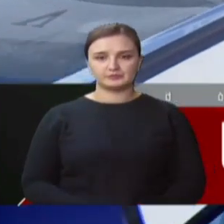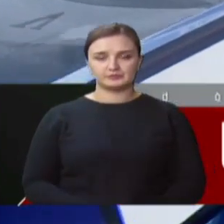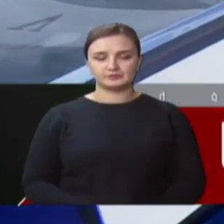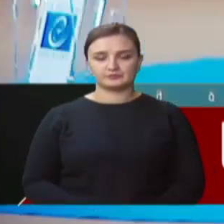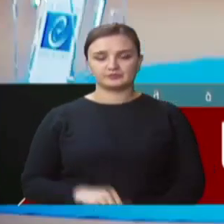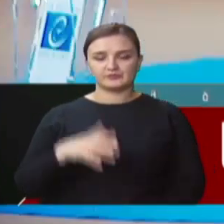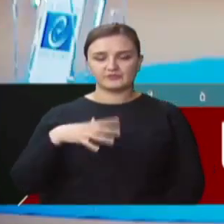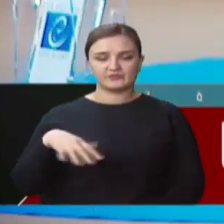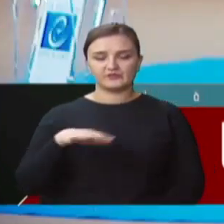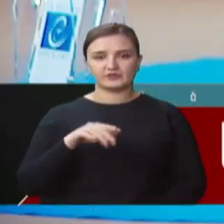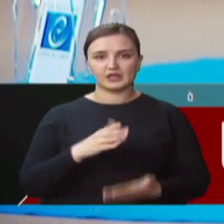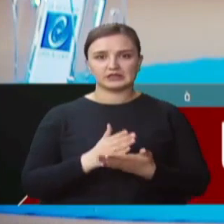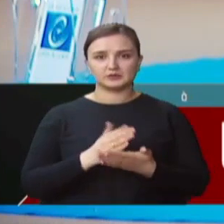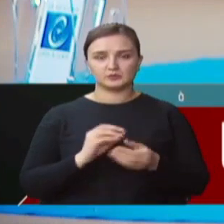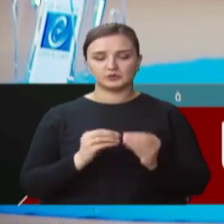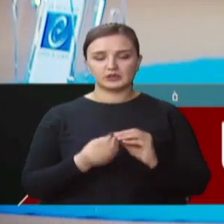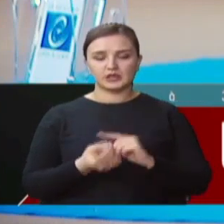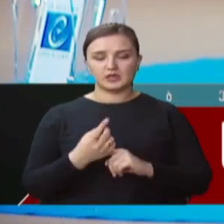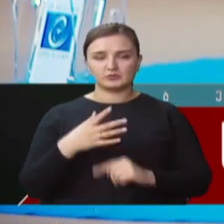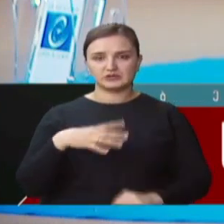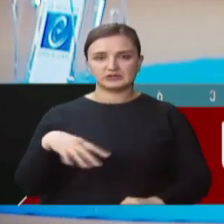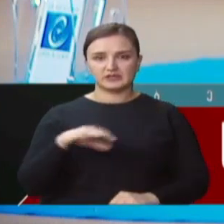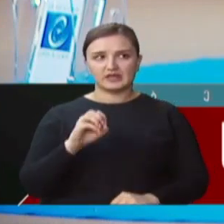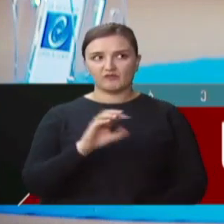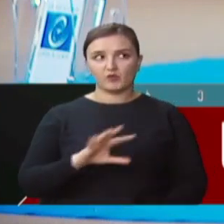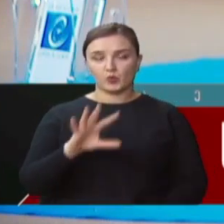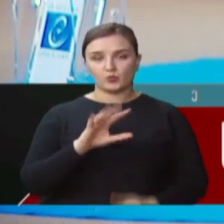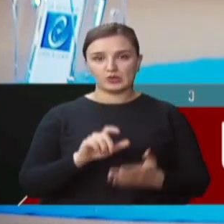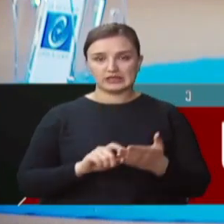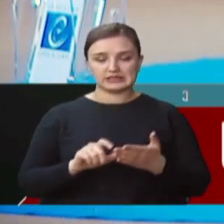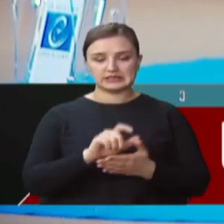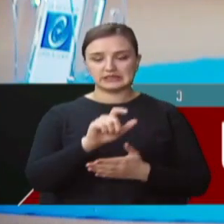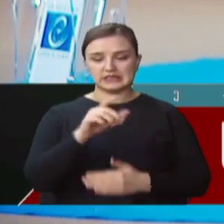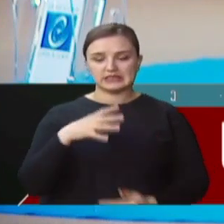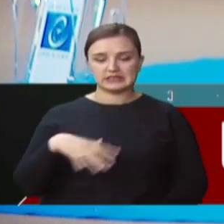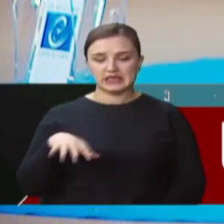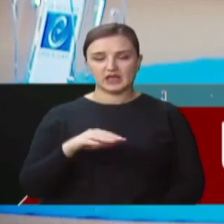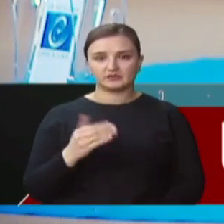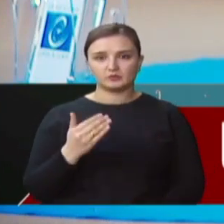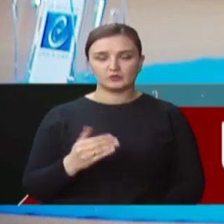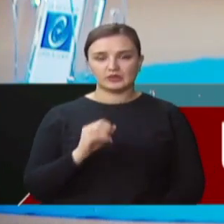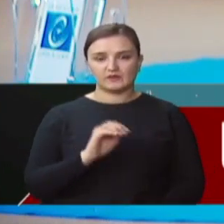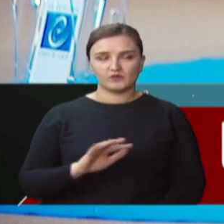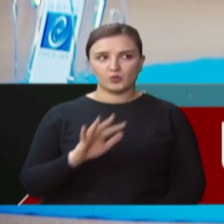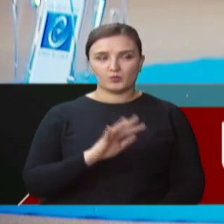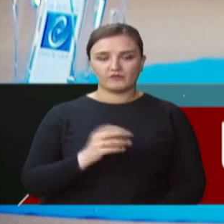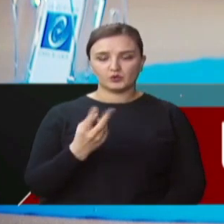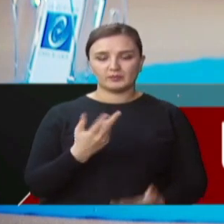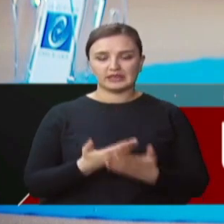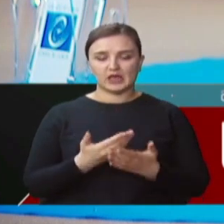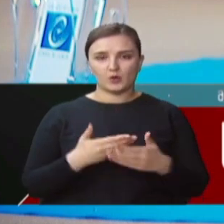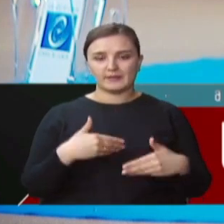Ქვეყნის წინაშე არსებული გამოწვევები, საქართველოს ევროპული გზა, ასევე საქართველოს მიერ ევროკავშირის 12